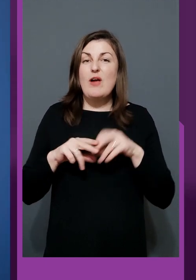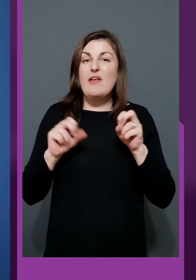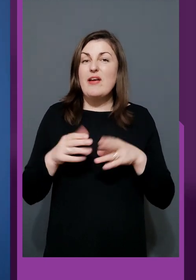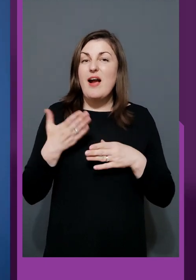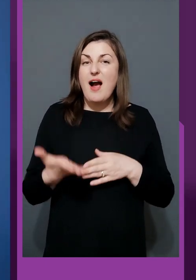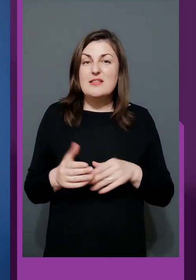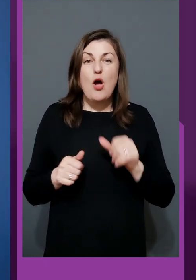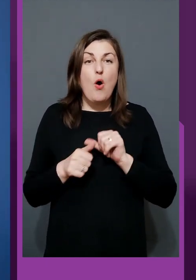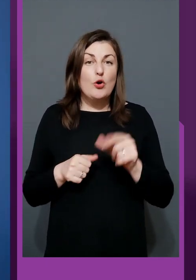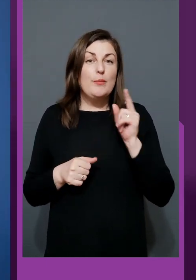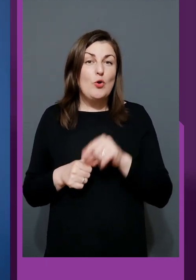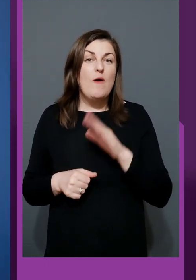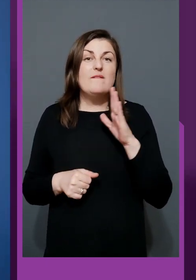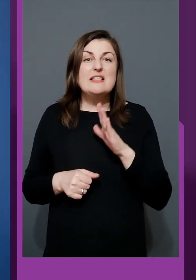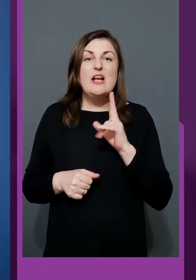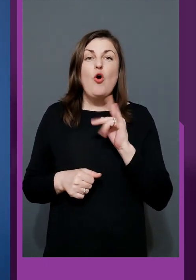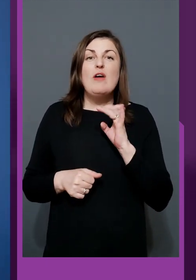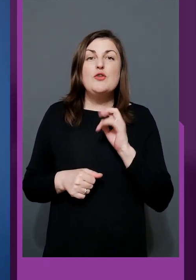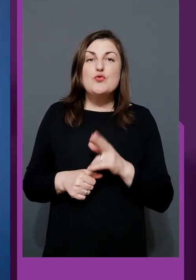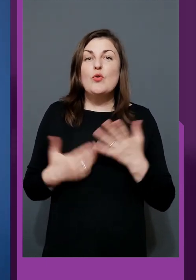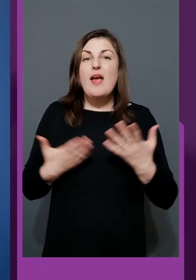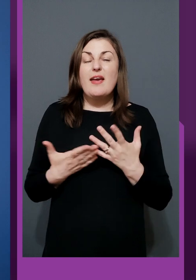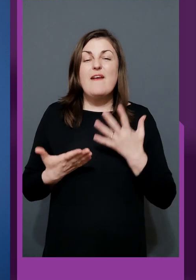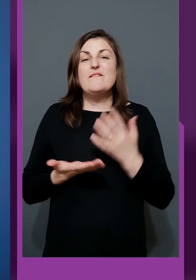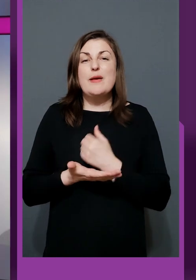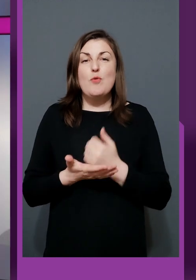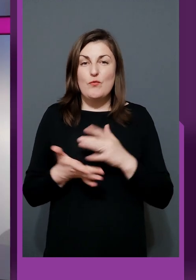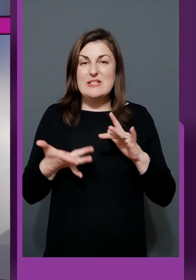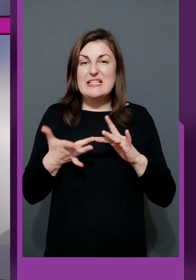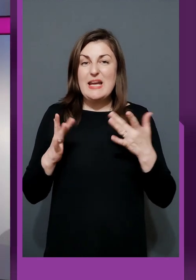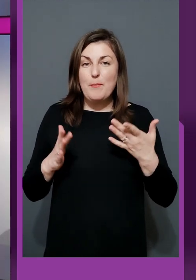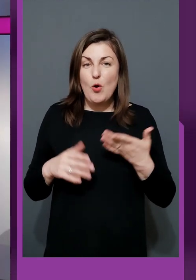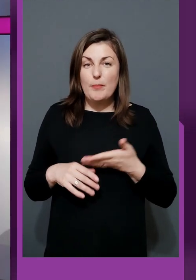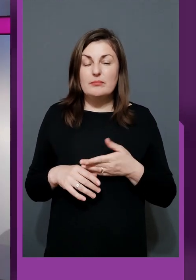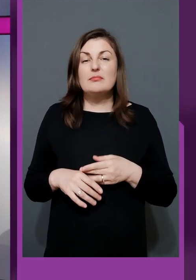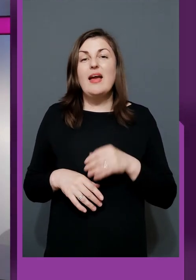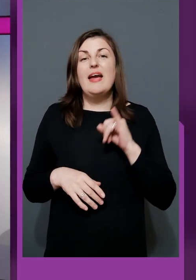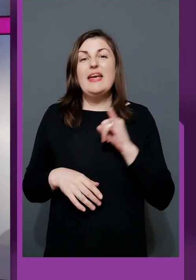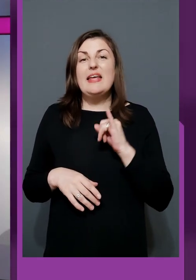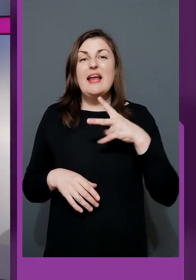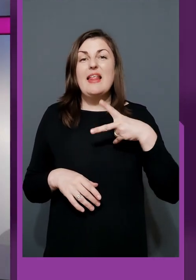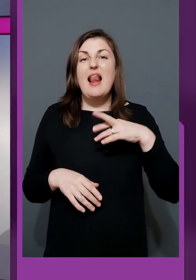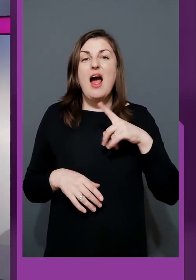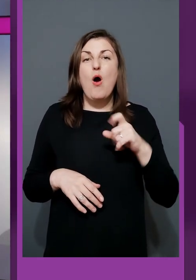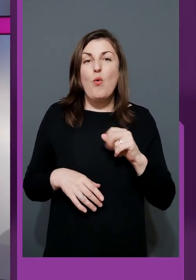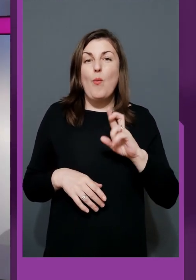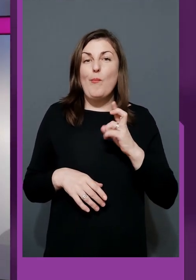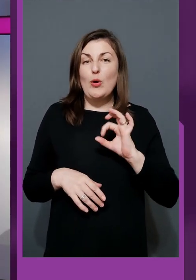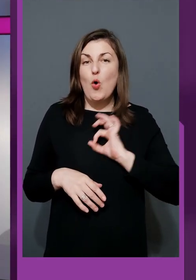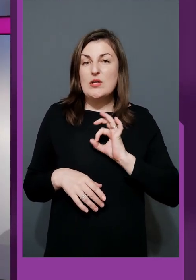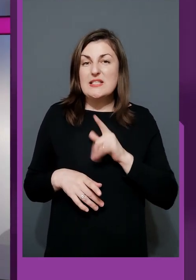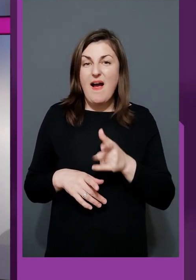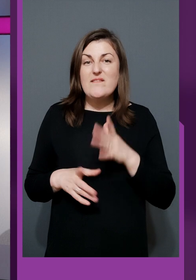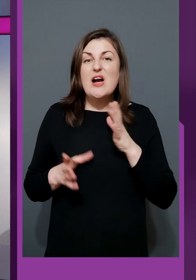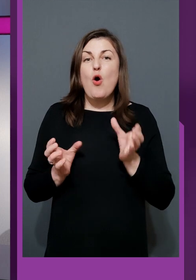кваліфікації окрім того Василь Ковальчук який виборов срібло Ірина ляху бронза в